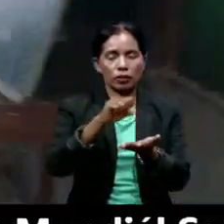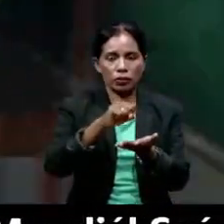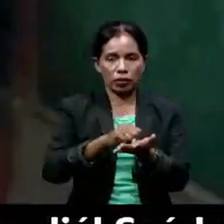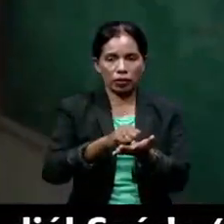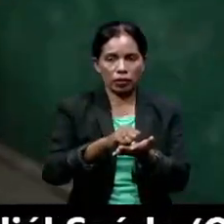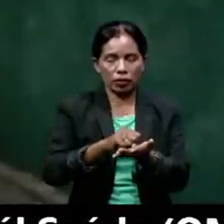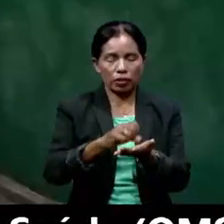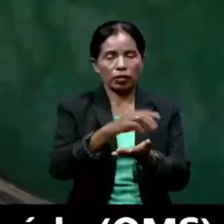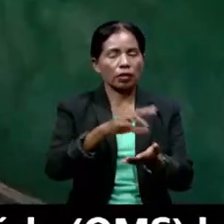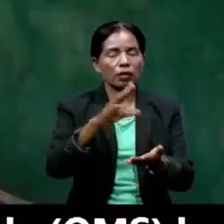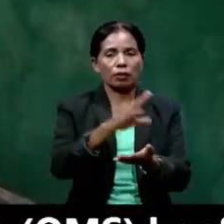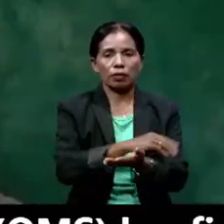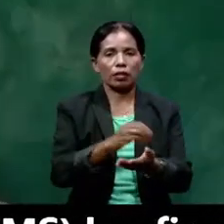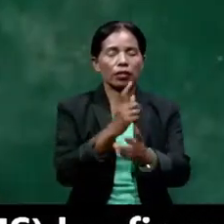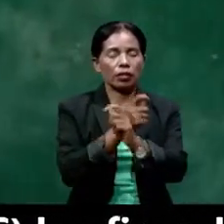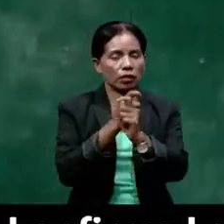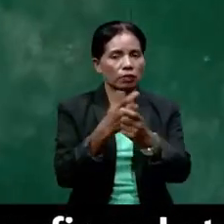temas literatura latama,